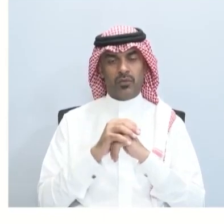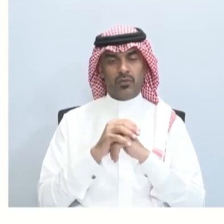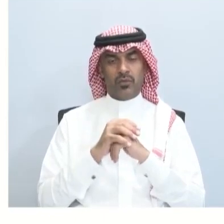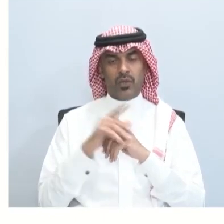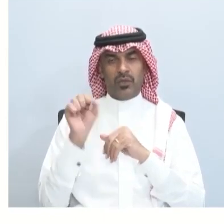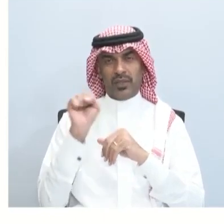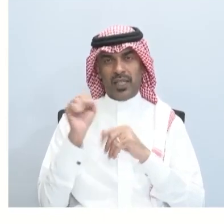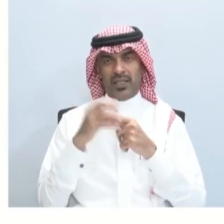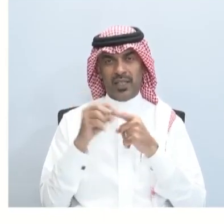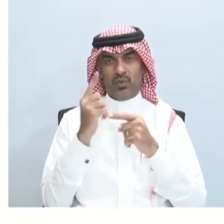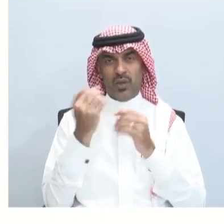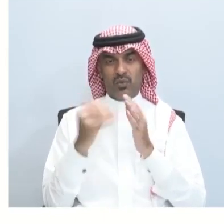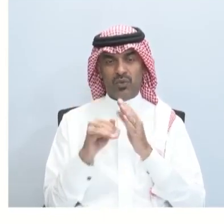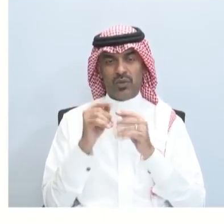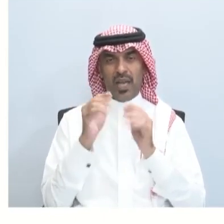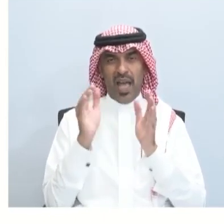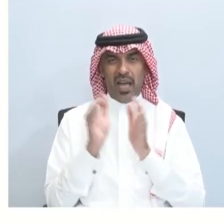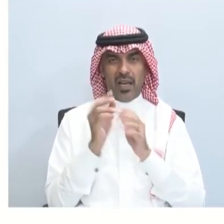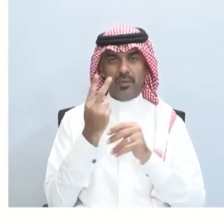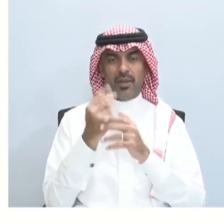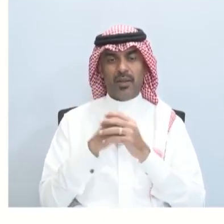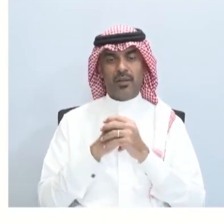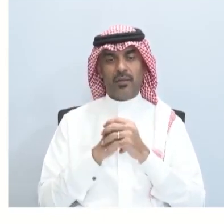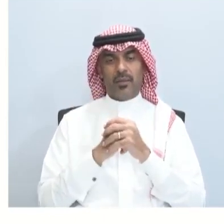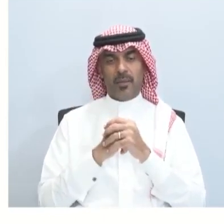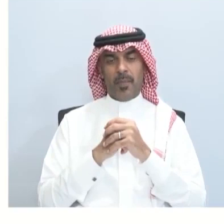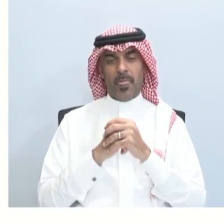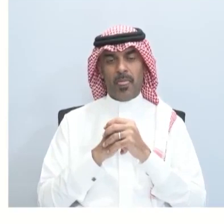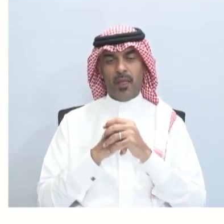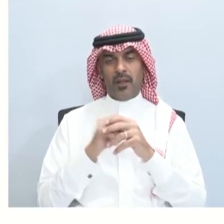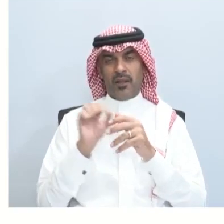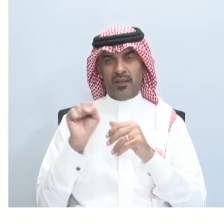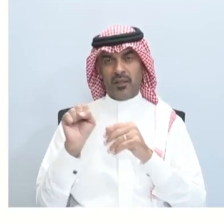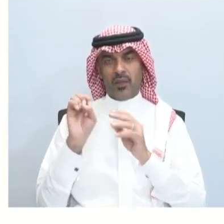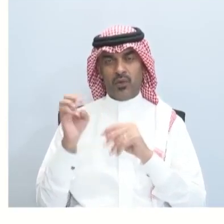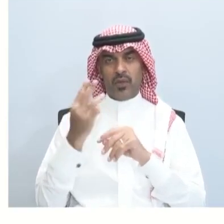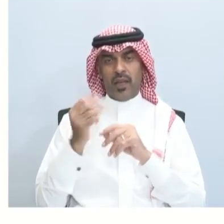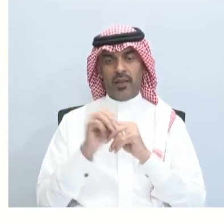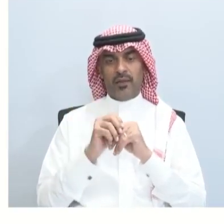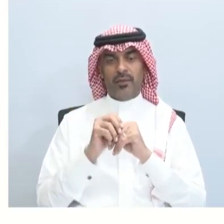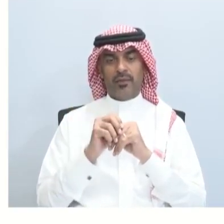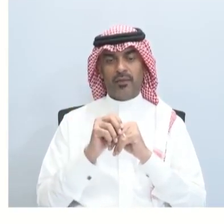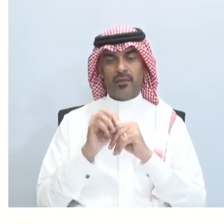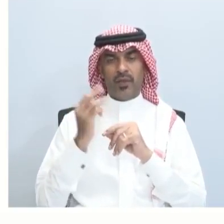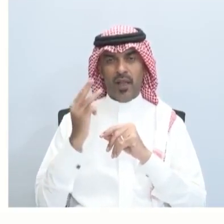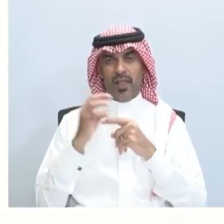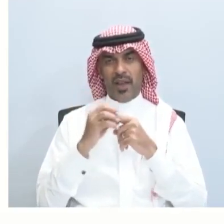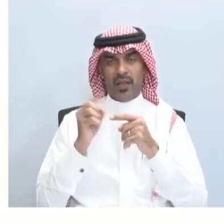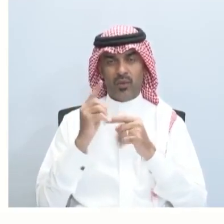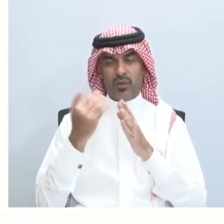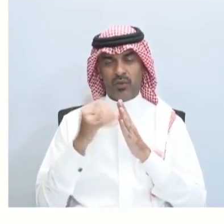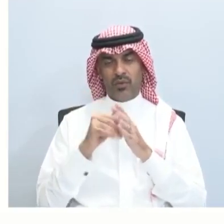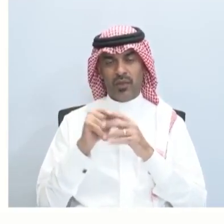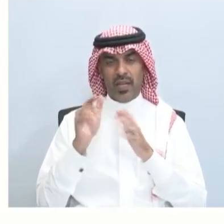الاصليه صاد ناقص واحد ونصف اقل من اثنان نضع مكان صاد ثلاثه ناقص واحد ونصف هل هي